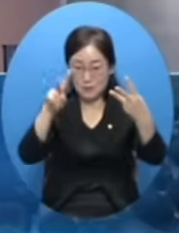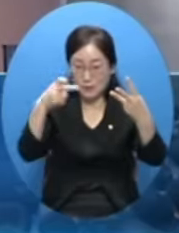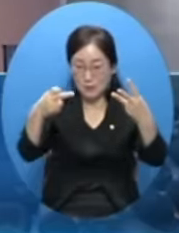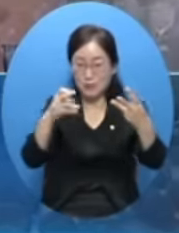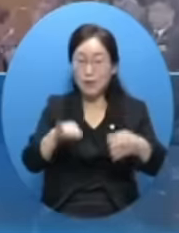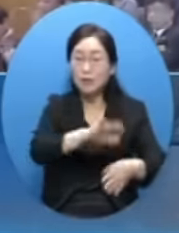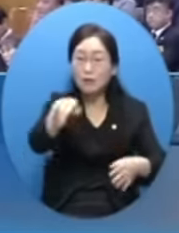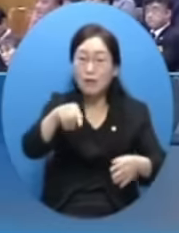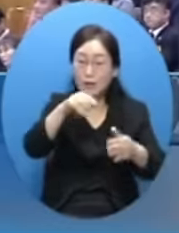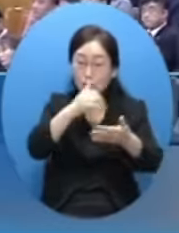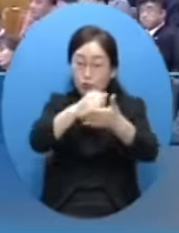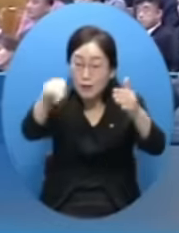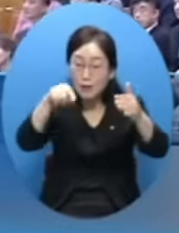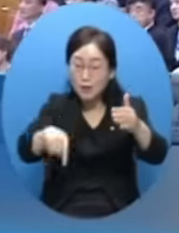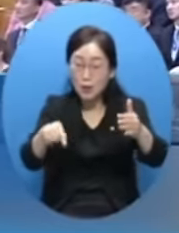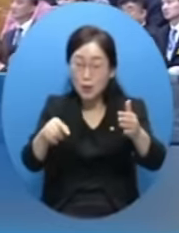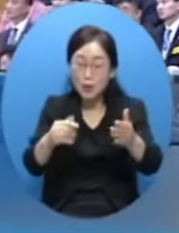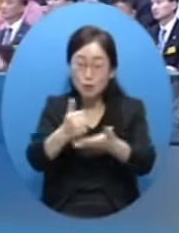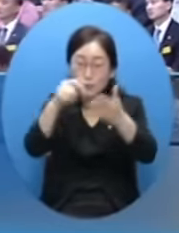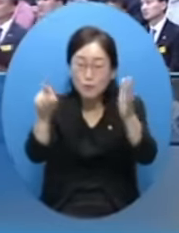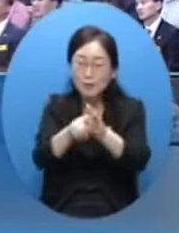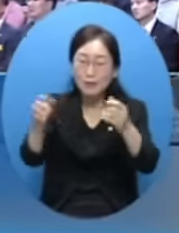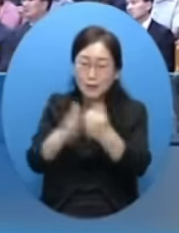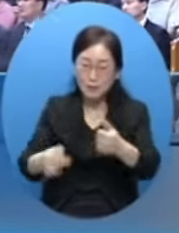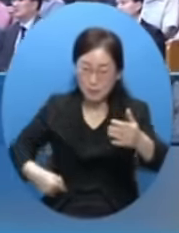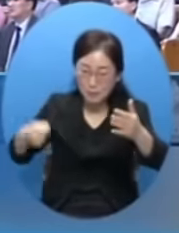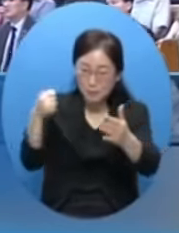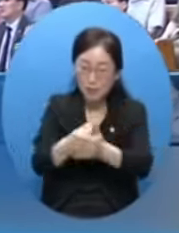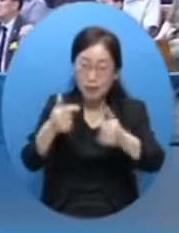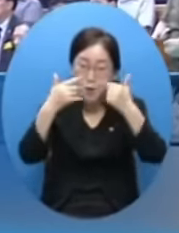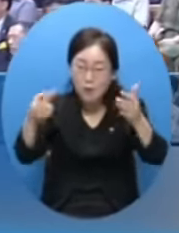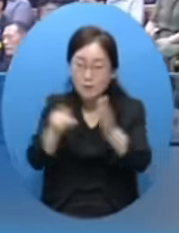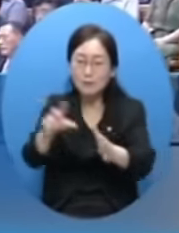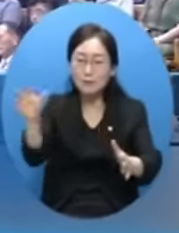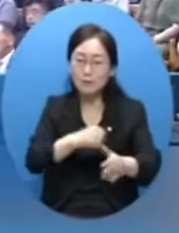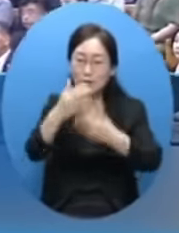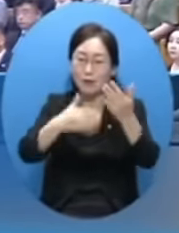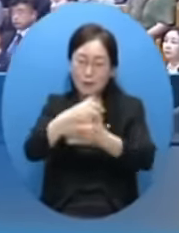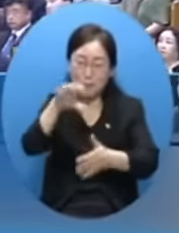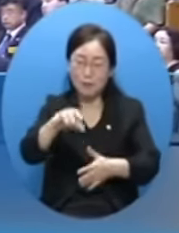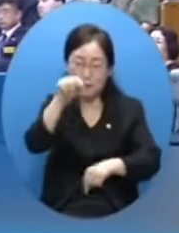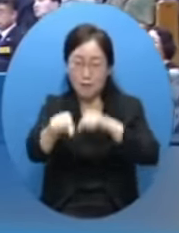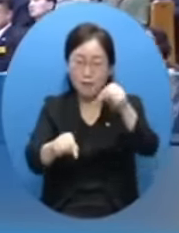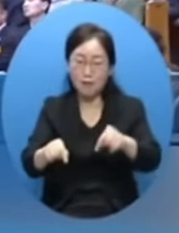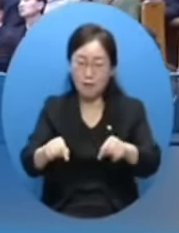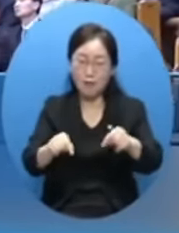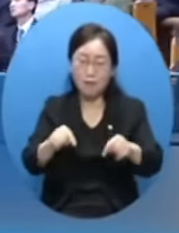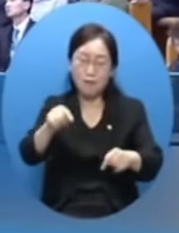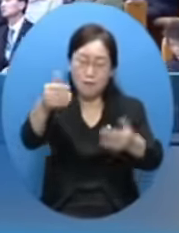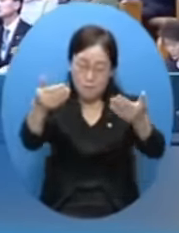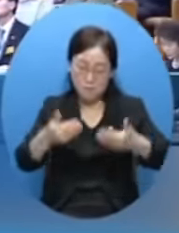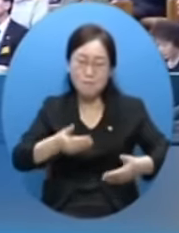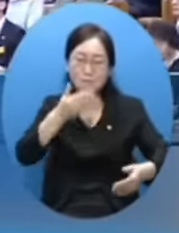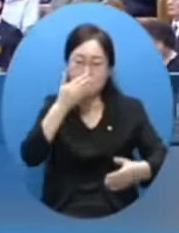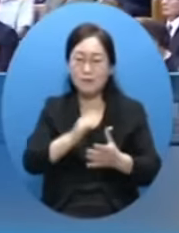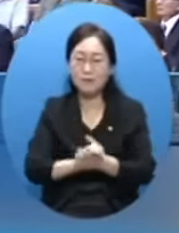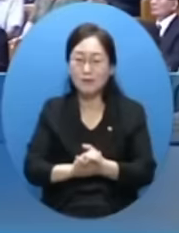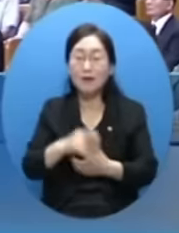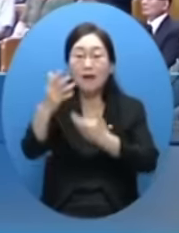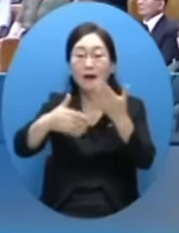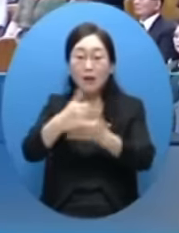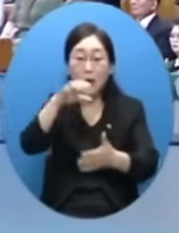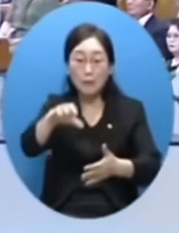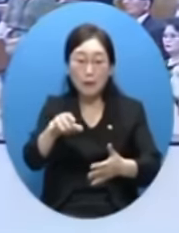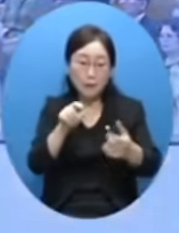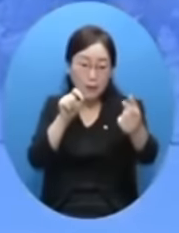우리가 그 안에서 그를 믿음으로 말미암아 담대함과 확신을 가지고 하나님께 나아감을 얻느니라. 하나님께 나갈